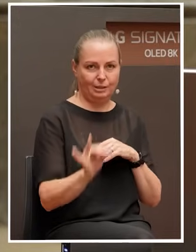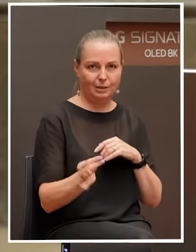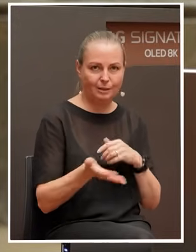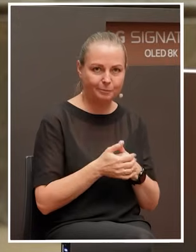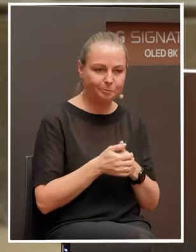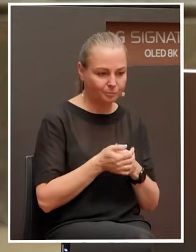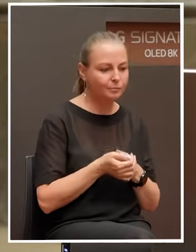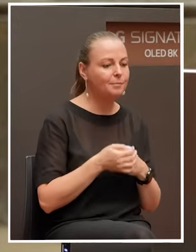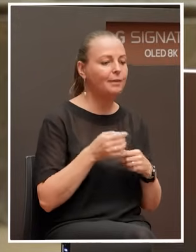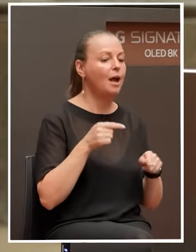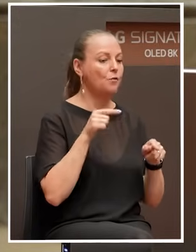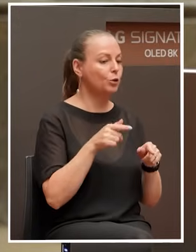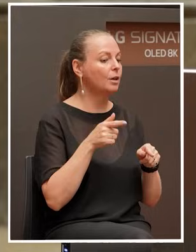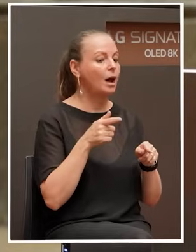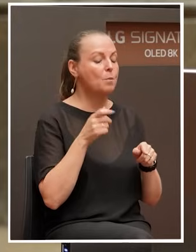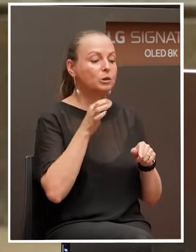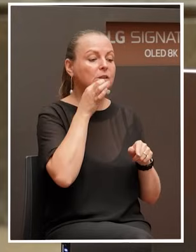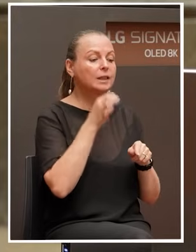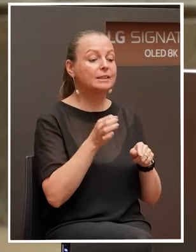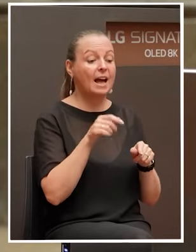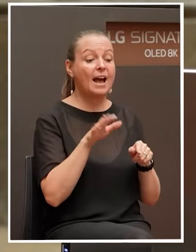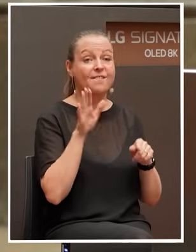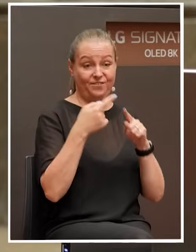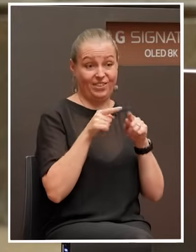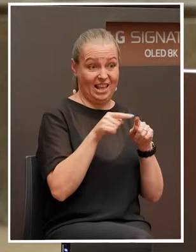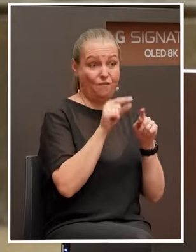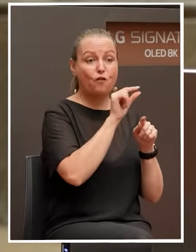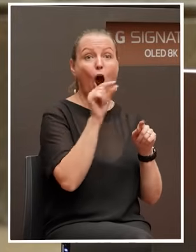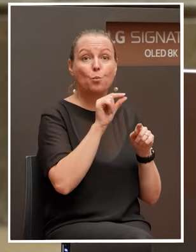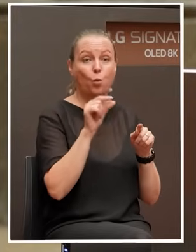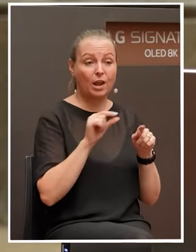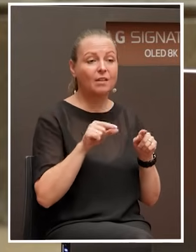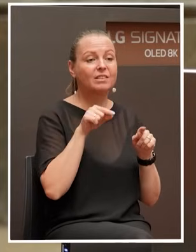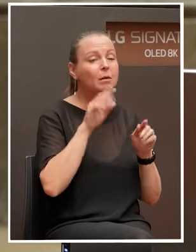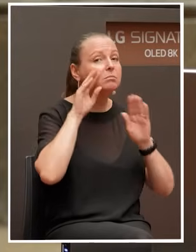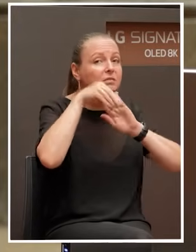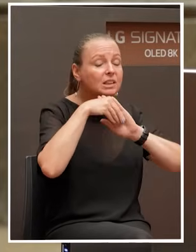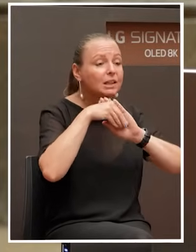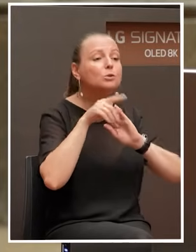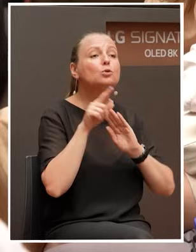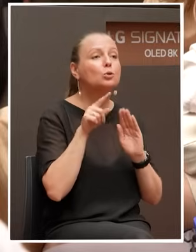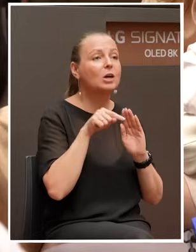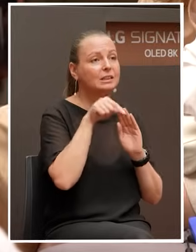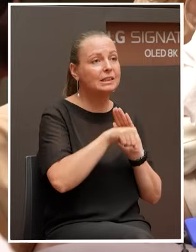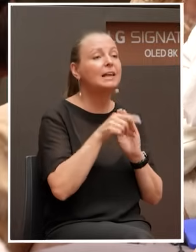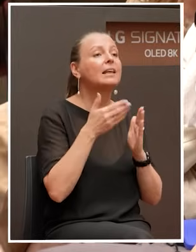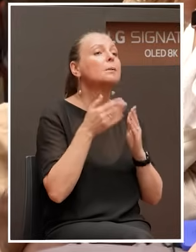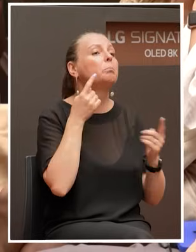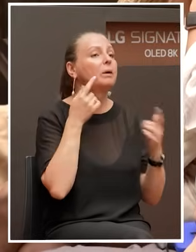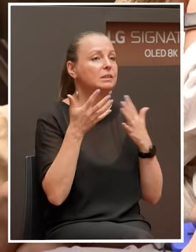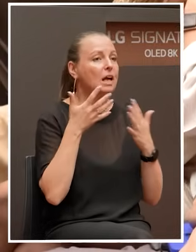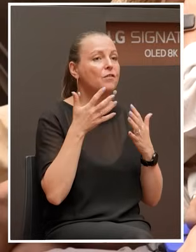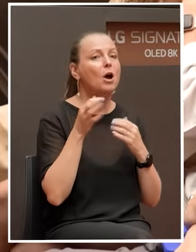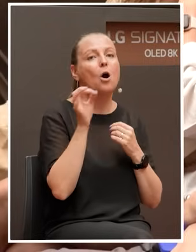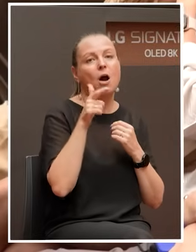Жоржа Сюра, а с другой стороны, в этой формулировке скрыто, здесь упаковано представление